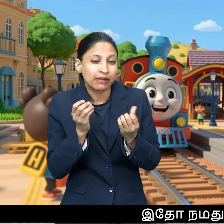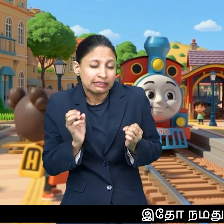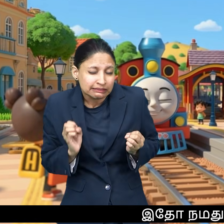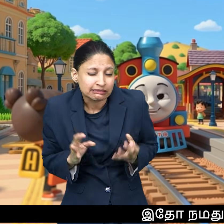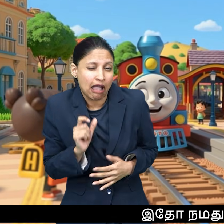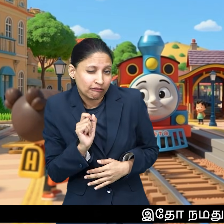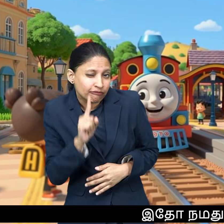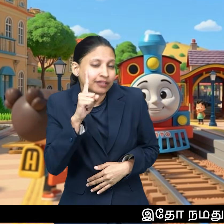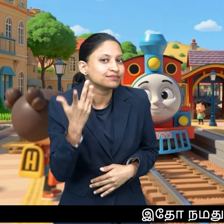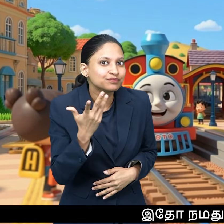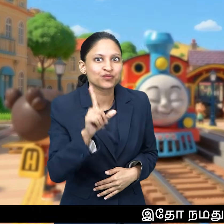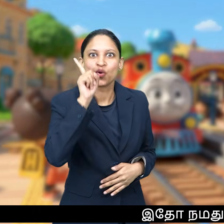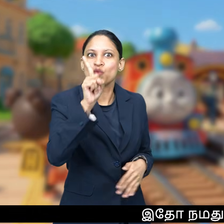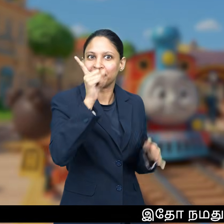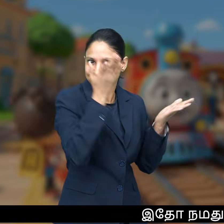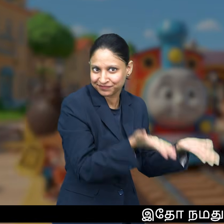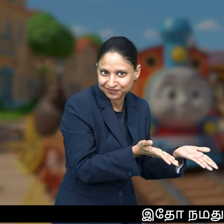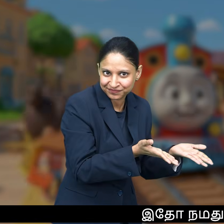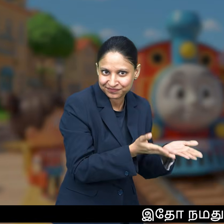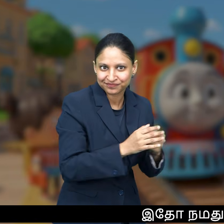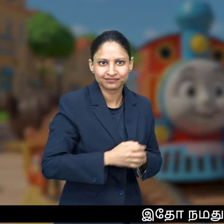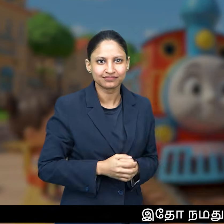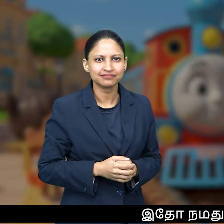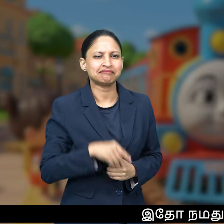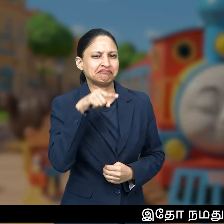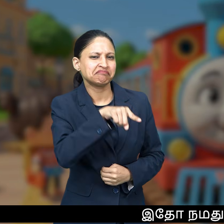இது நமது முதல் எண் 1.